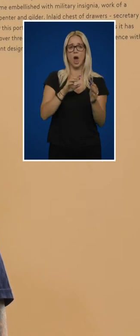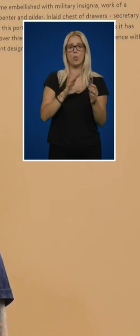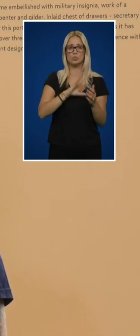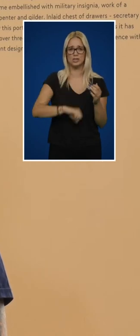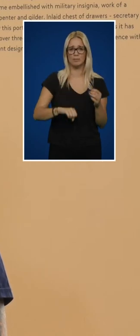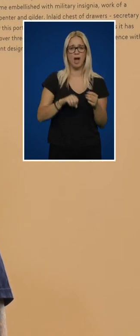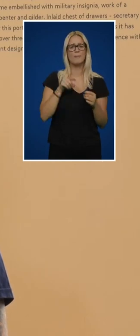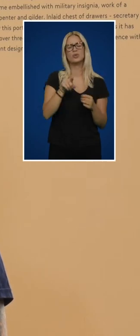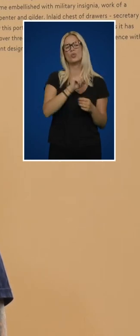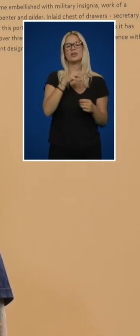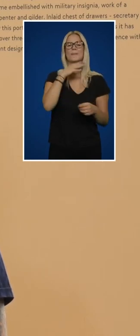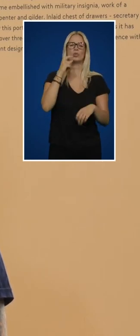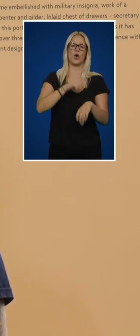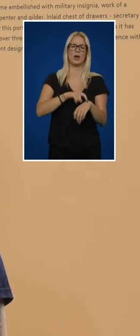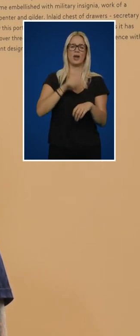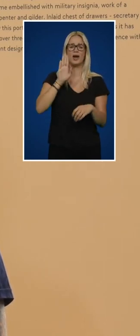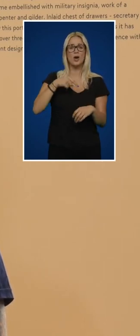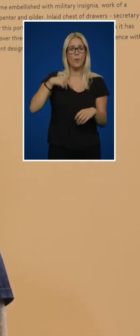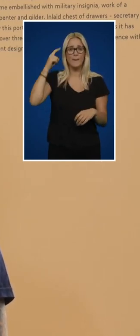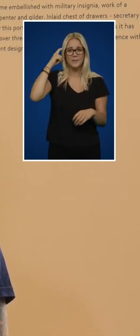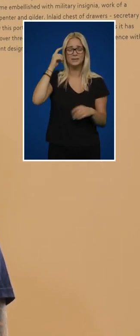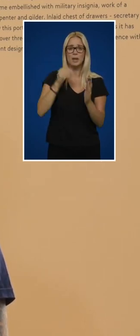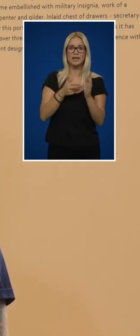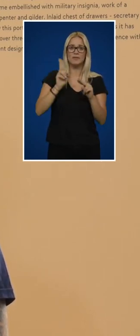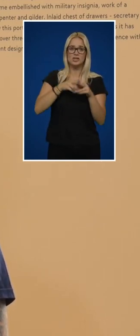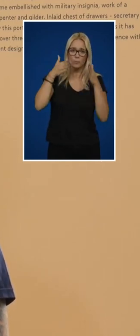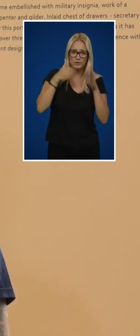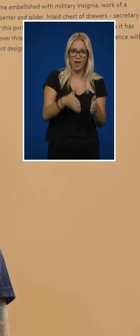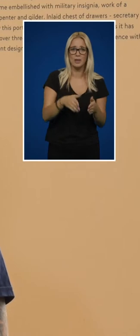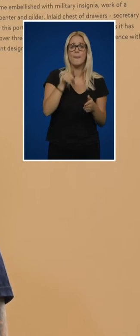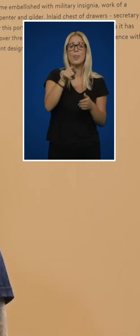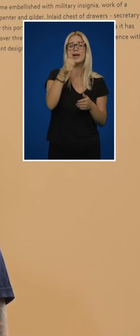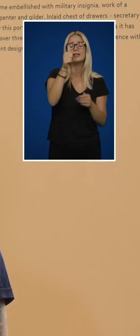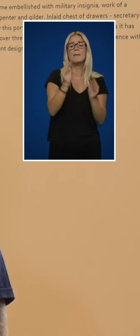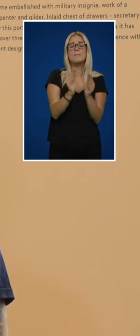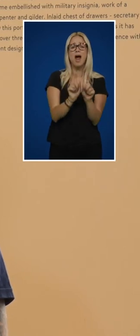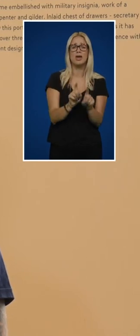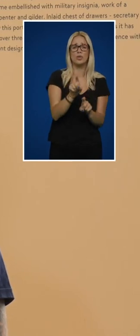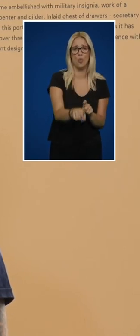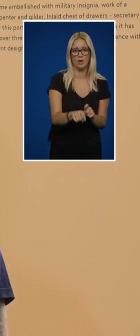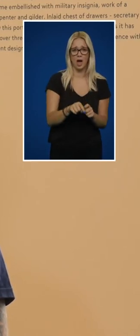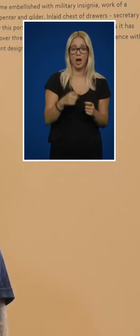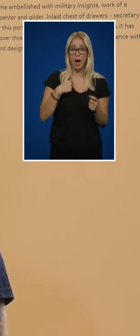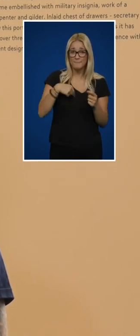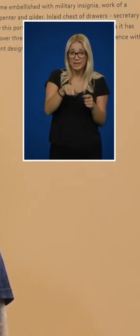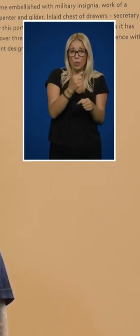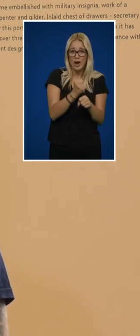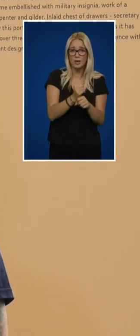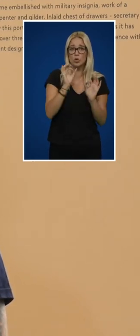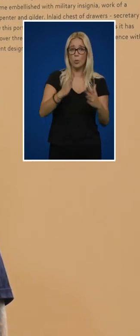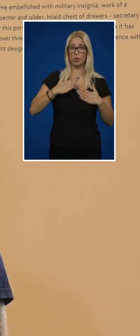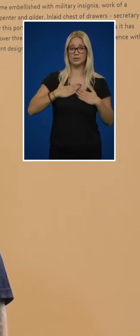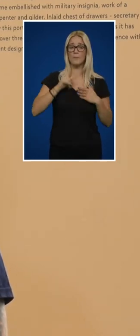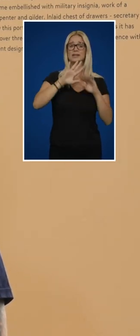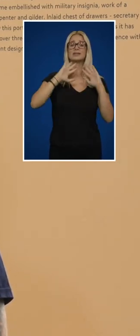posvetiti tome i to je jedan mali korak koji možemo raditi, a opet radimo ga dobro sebi, a i dobro